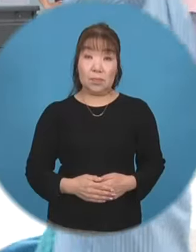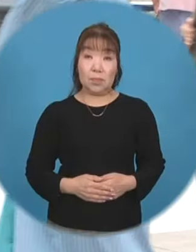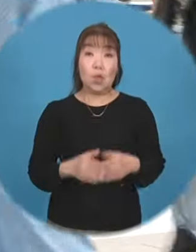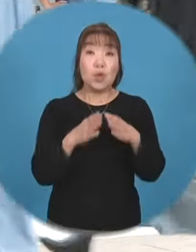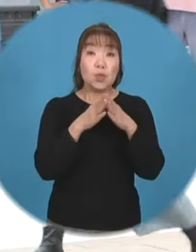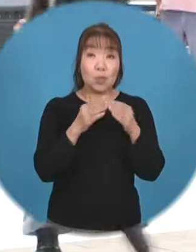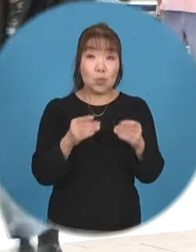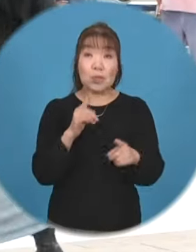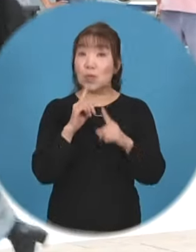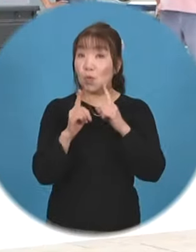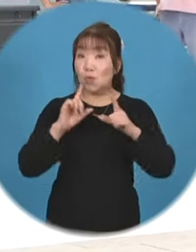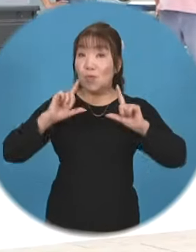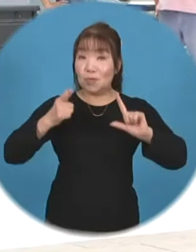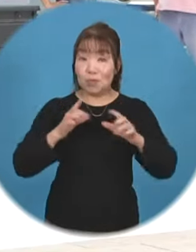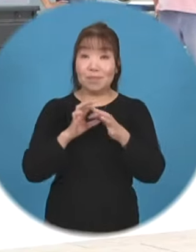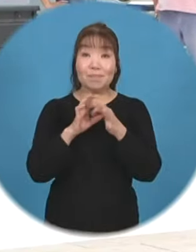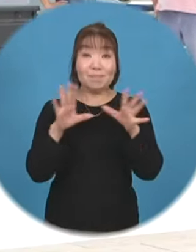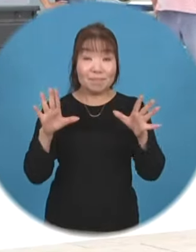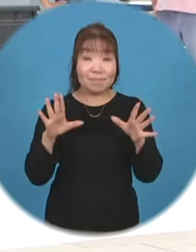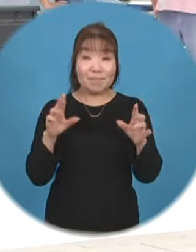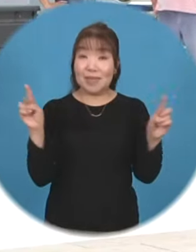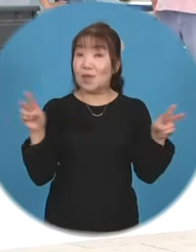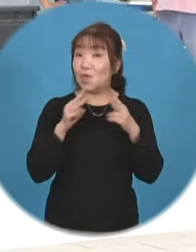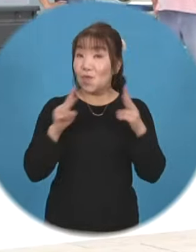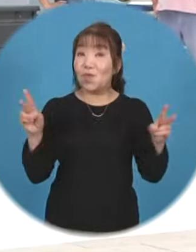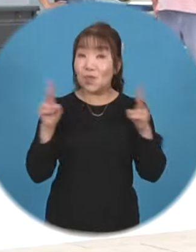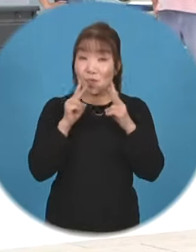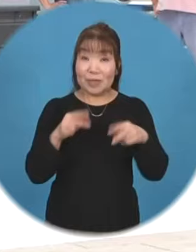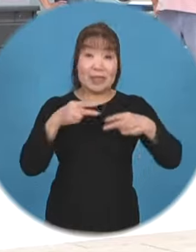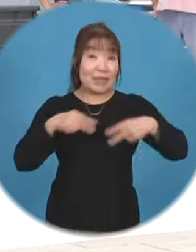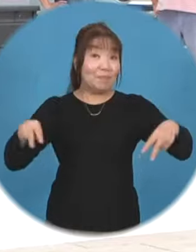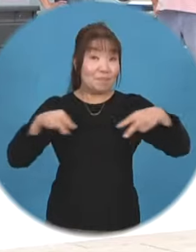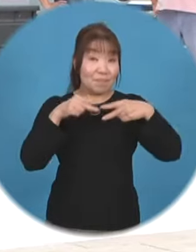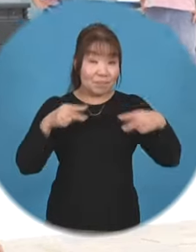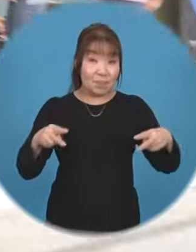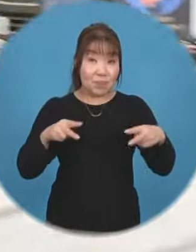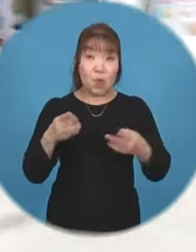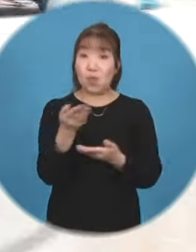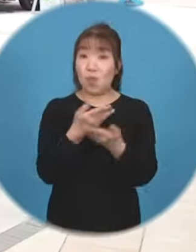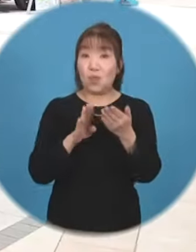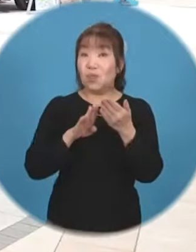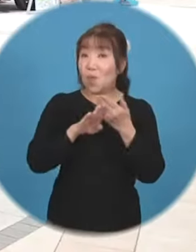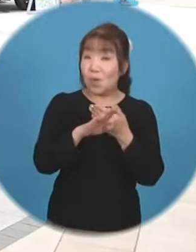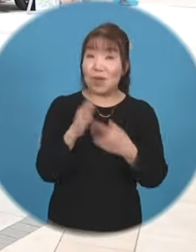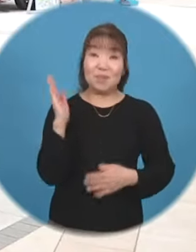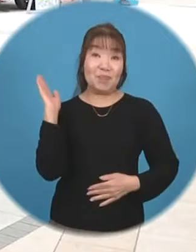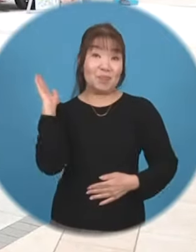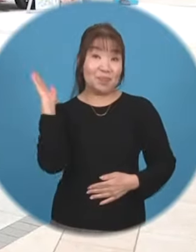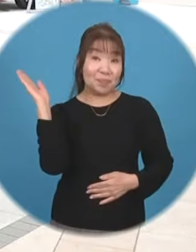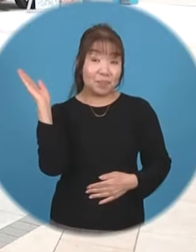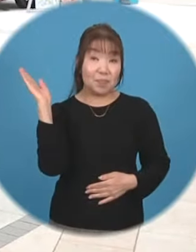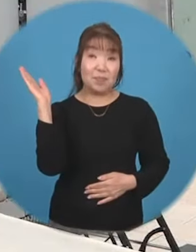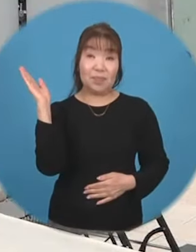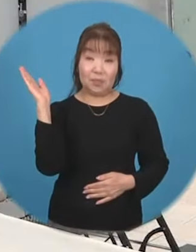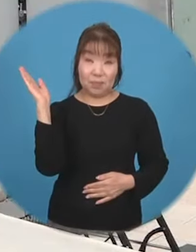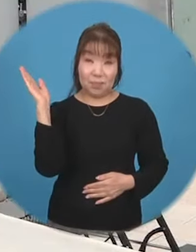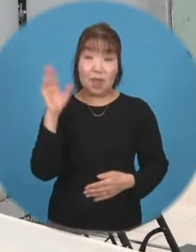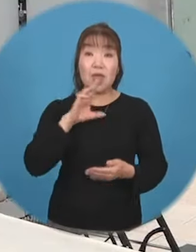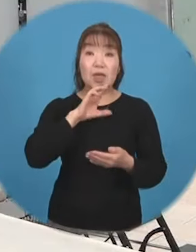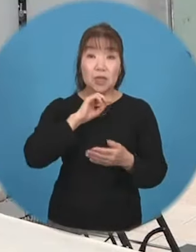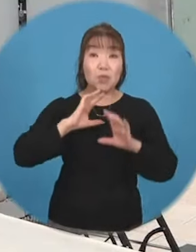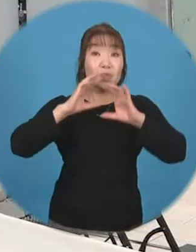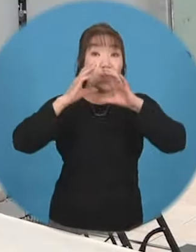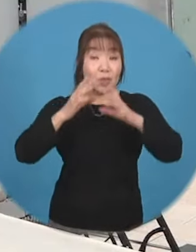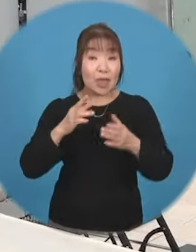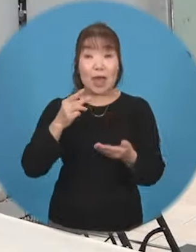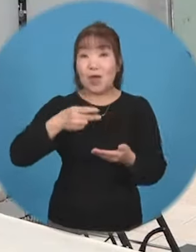国や言葉の違いを超えた踊りや音楽による交流以外にも、ご覧ください、岐阜と世